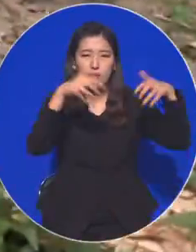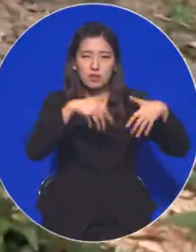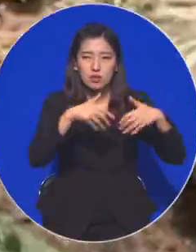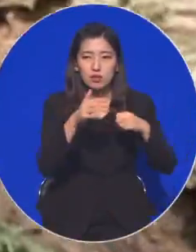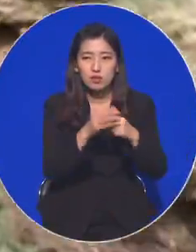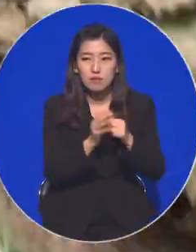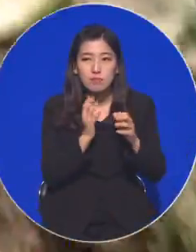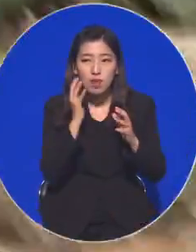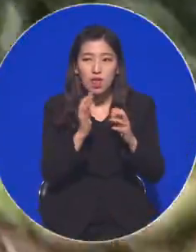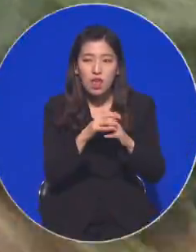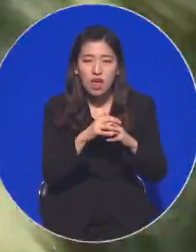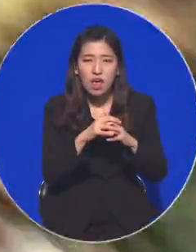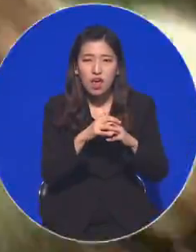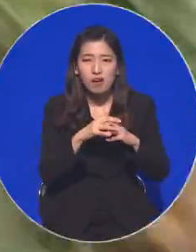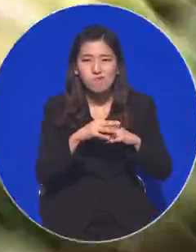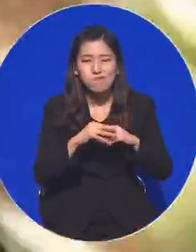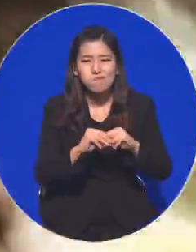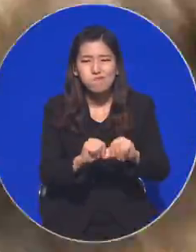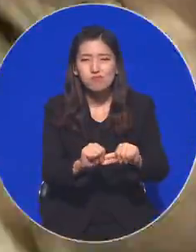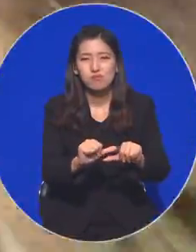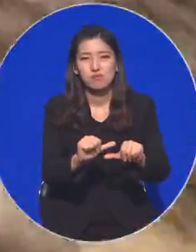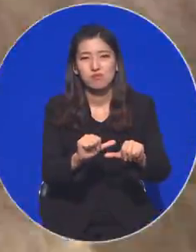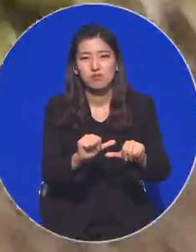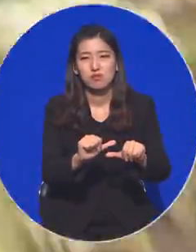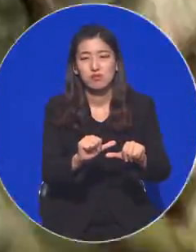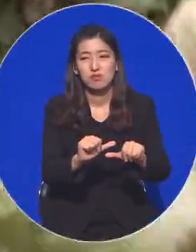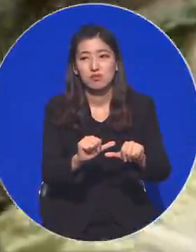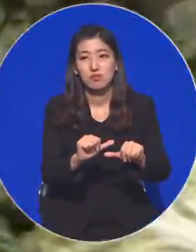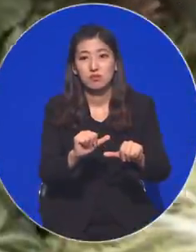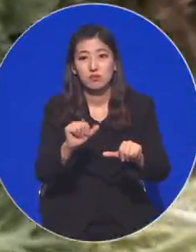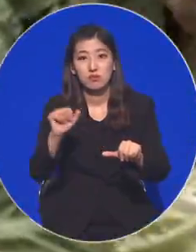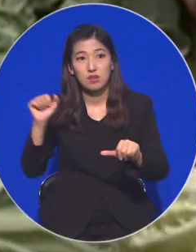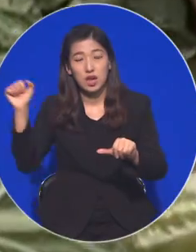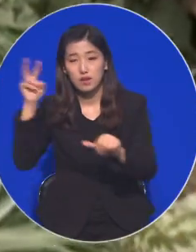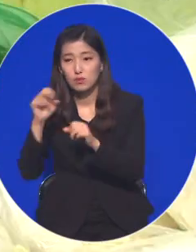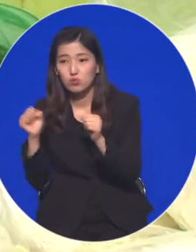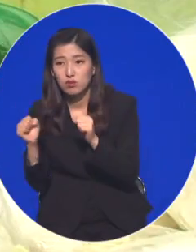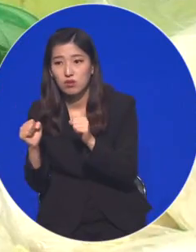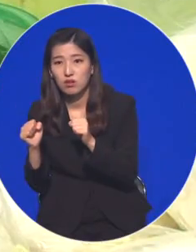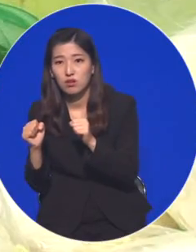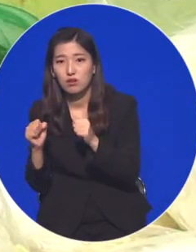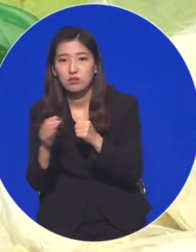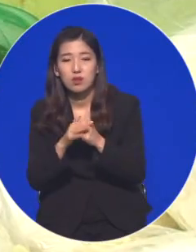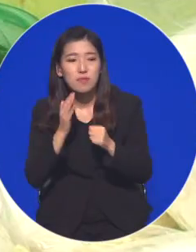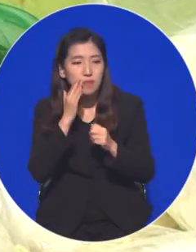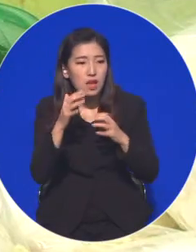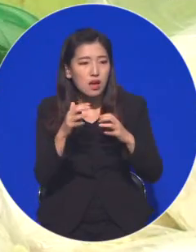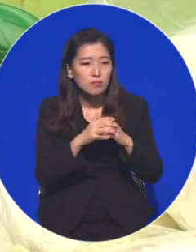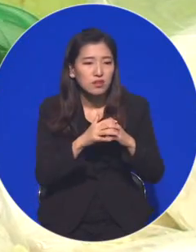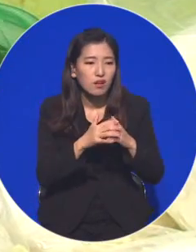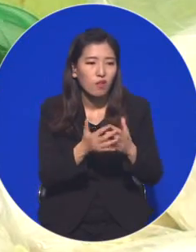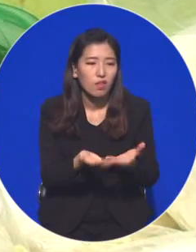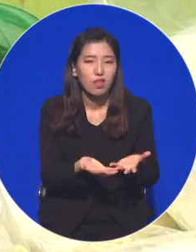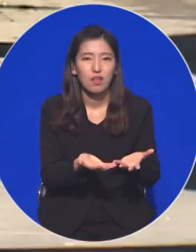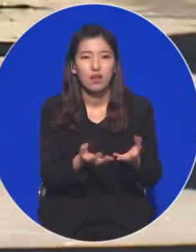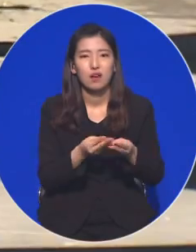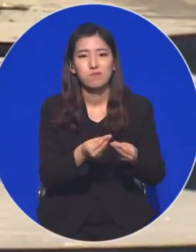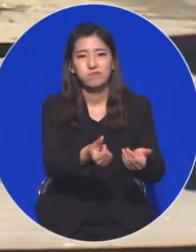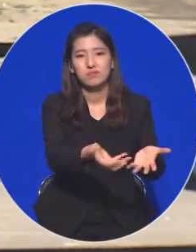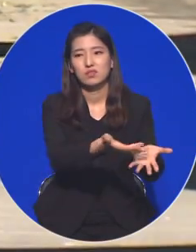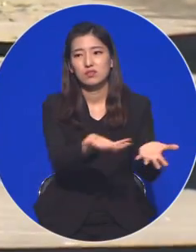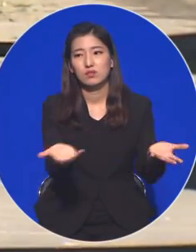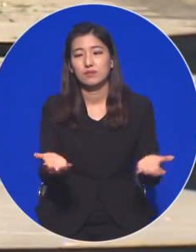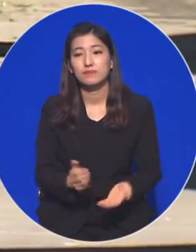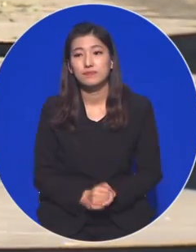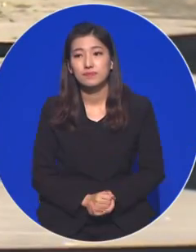배추가 짓무르는 울음병이 돌았고요. 최근 때으른 가을 한파까지 찾아오면서 배추값이 올랐습니다. 정부는 다음